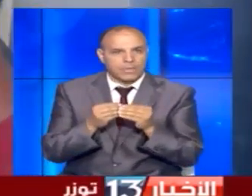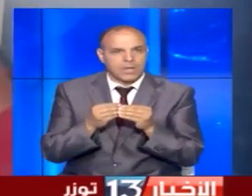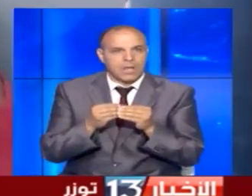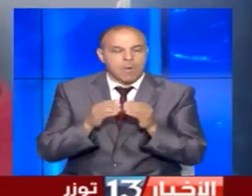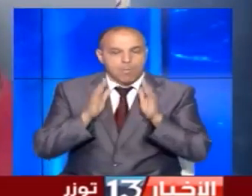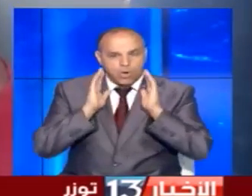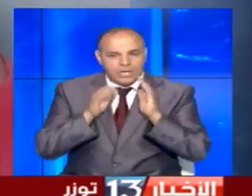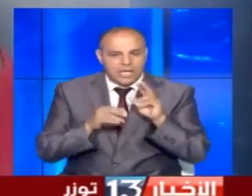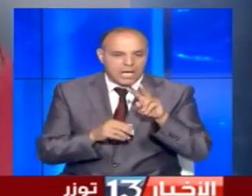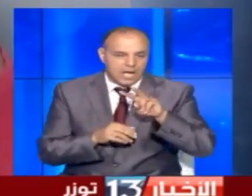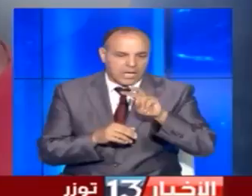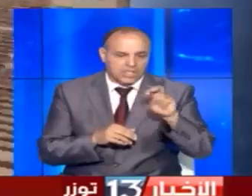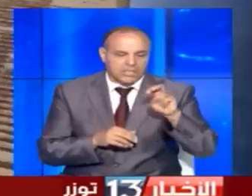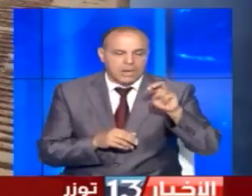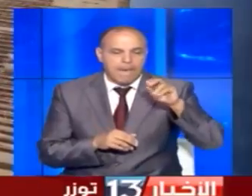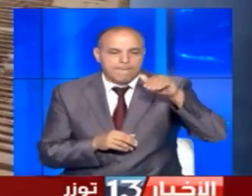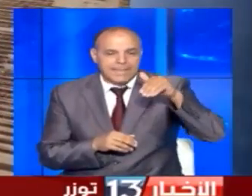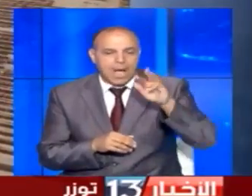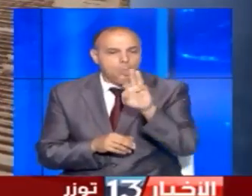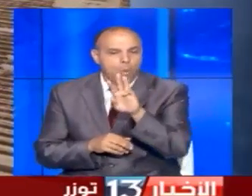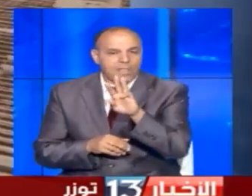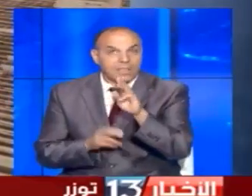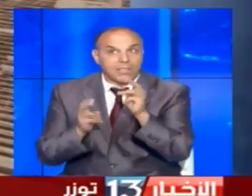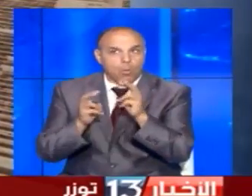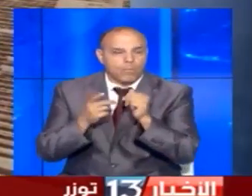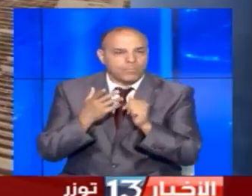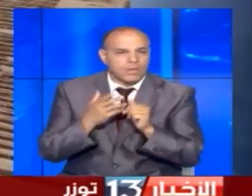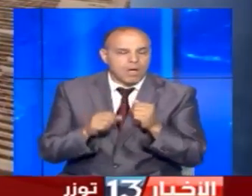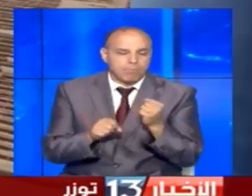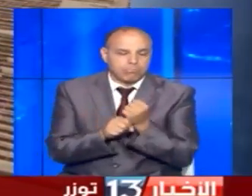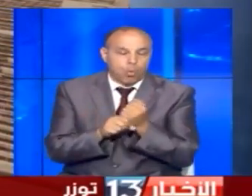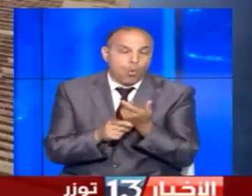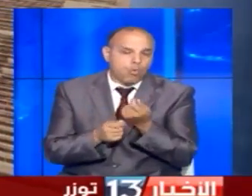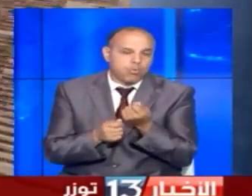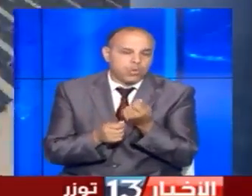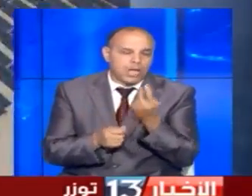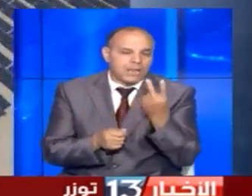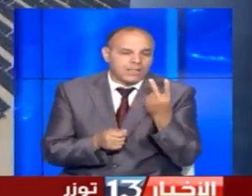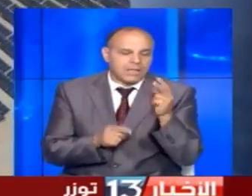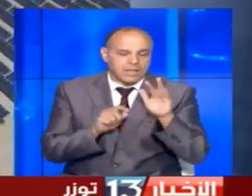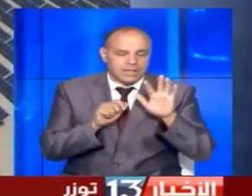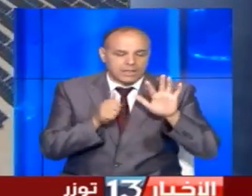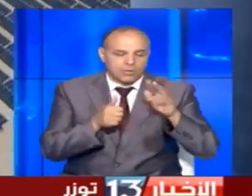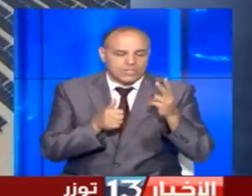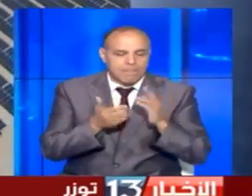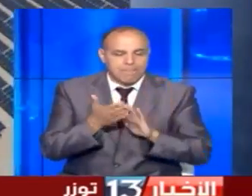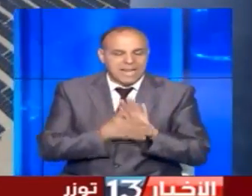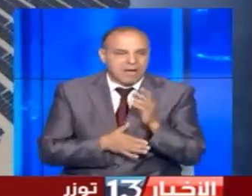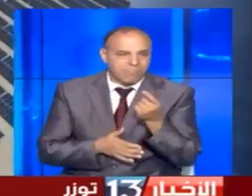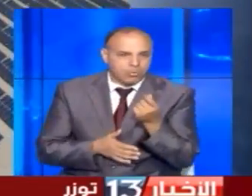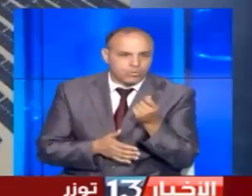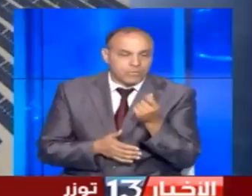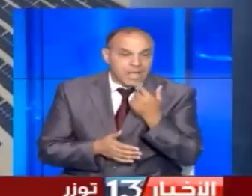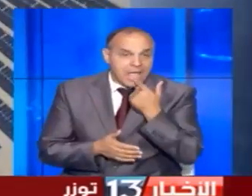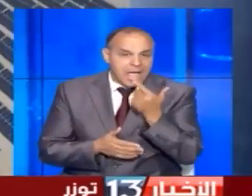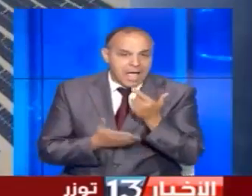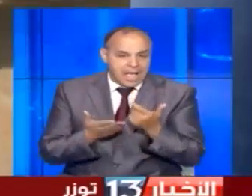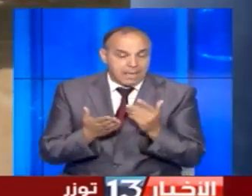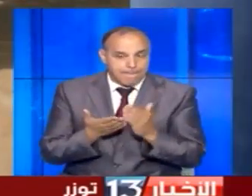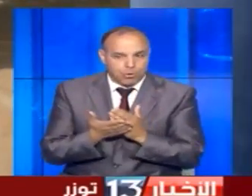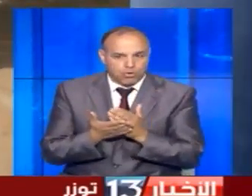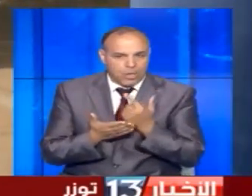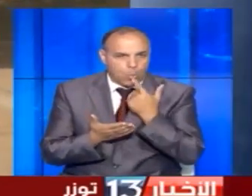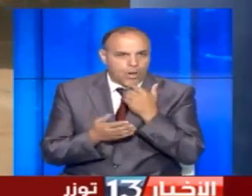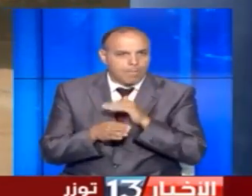مركزة 20 ميجاوات وباستثمار يقدر ب 62 مليون دينار. ويندرج هذا المشروع